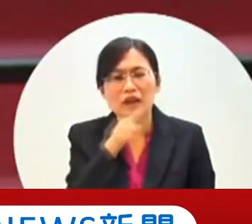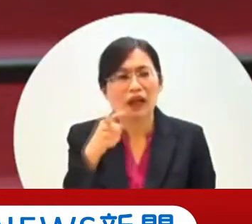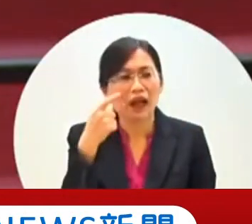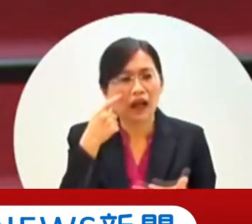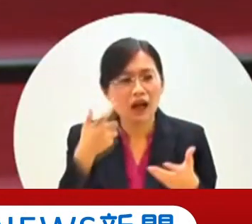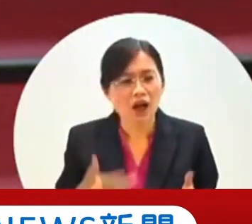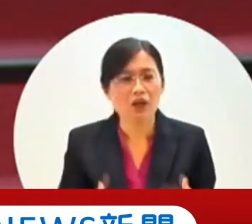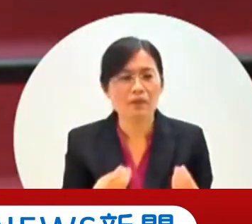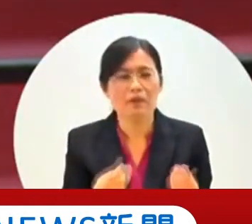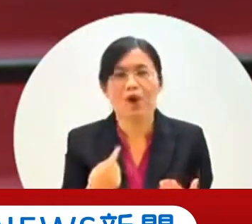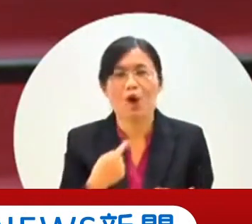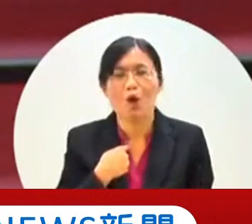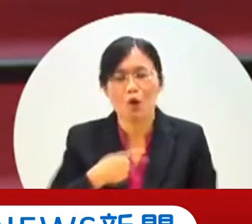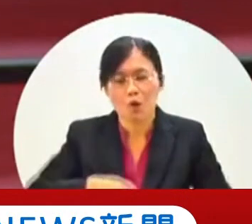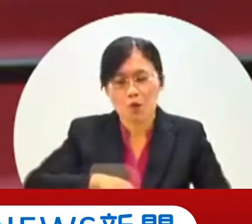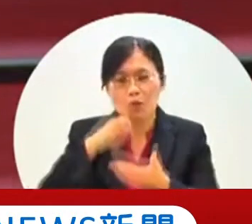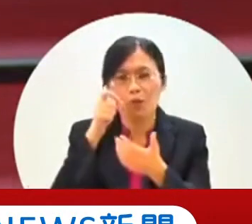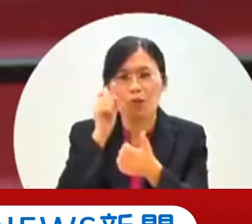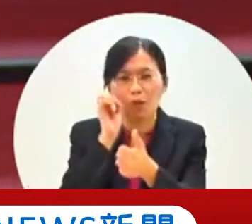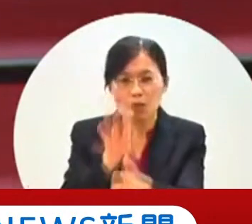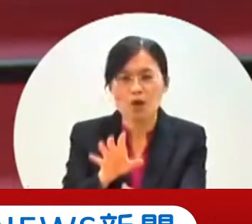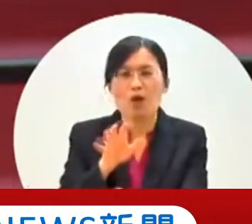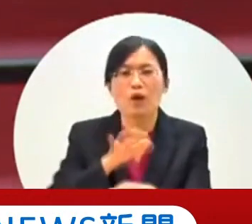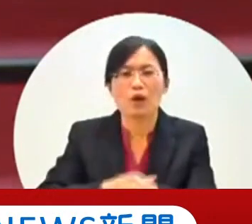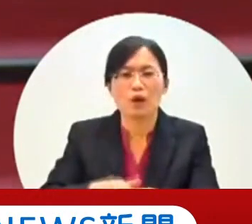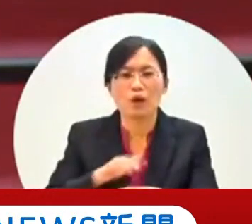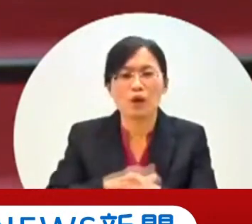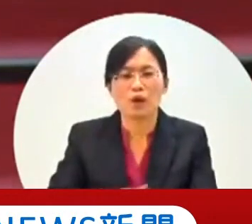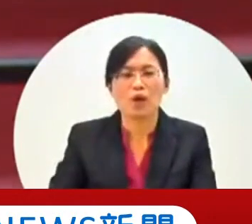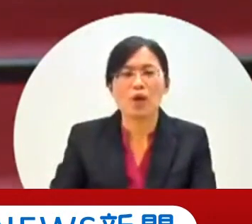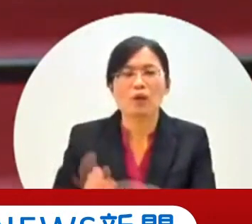哦，包括你听没有很多问题我也先